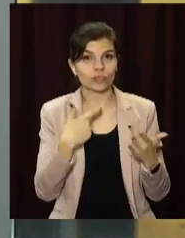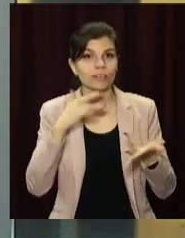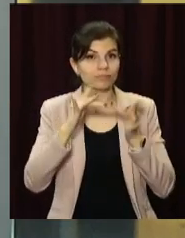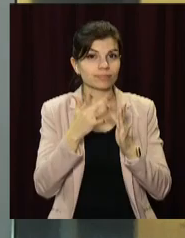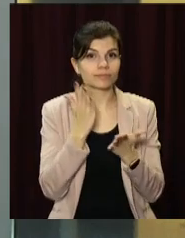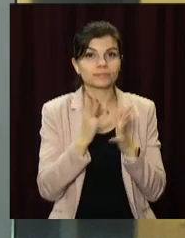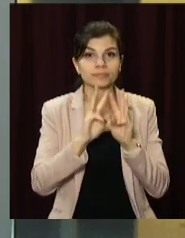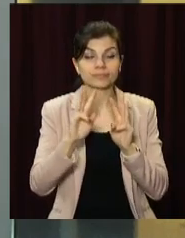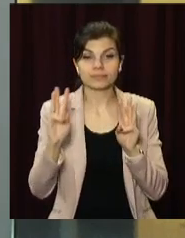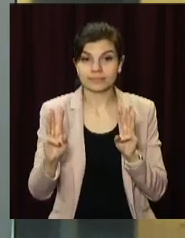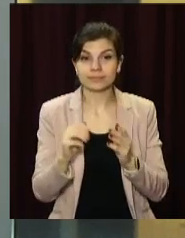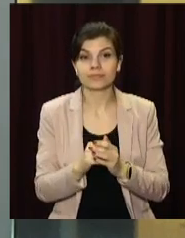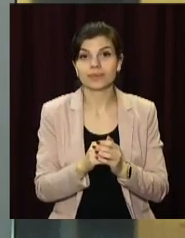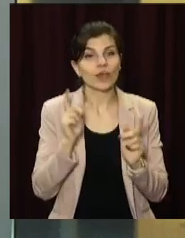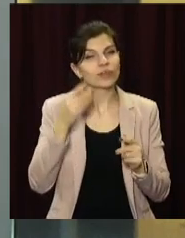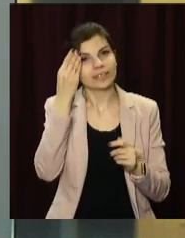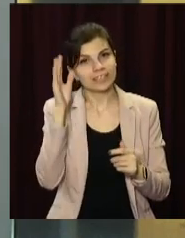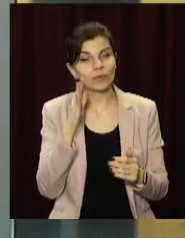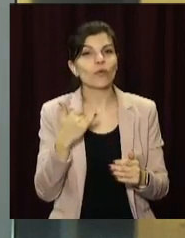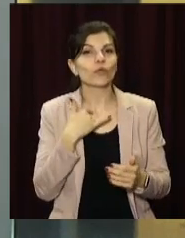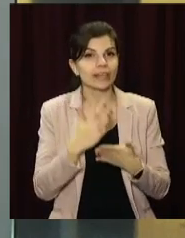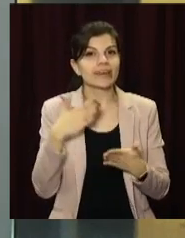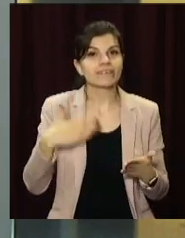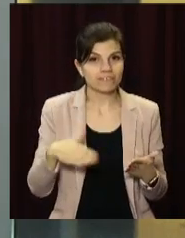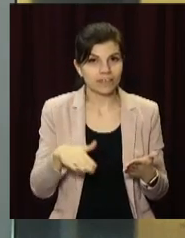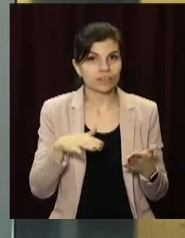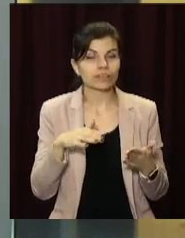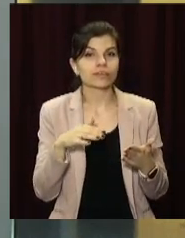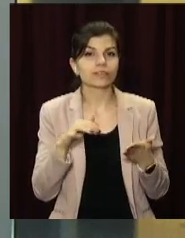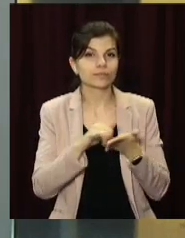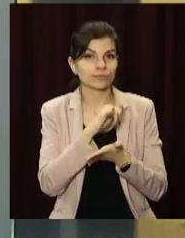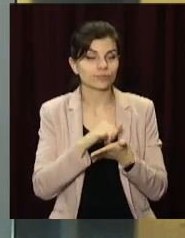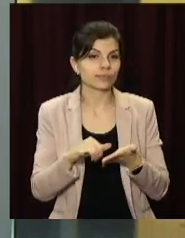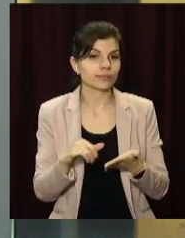сайті opentv.media. Та не забувайте про сюжети в соціальних мережах і на